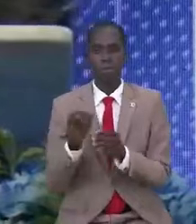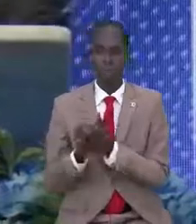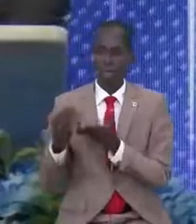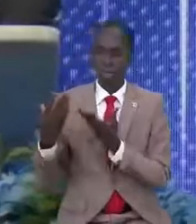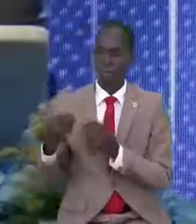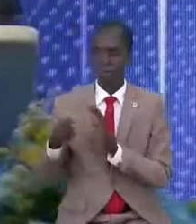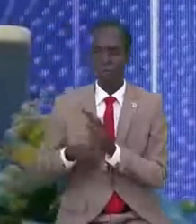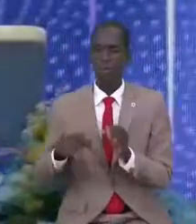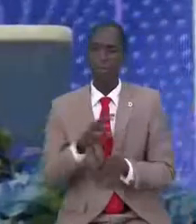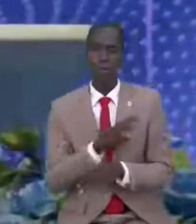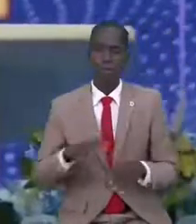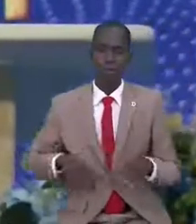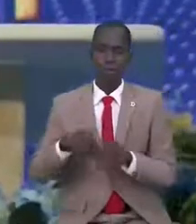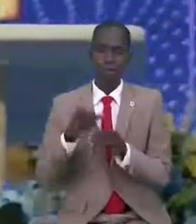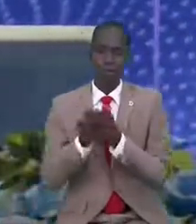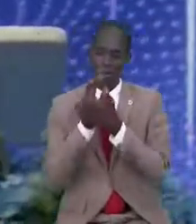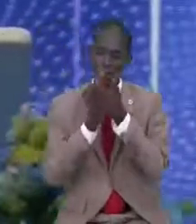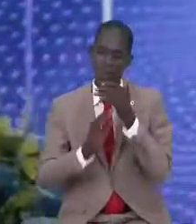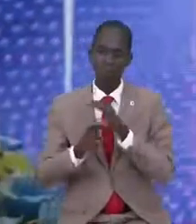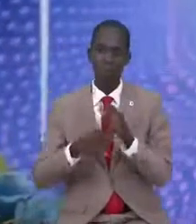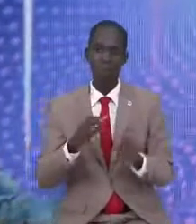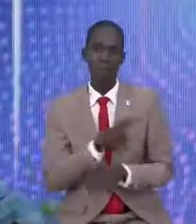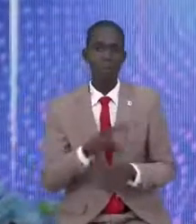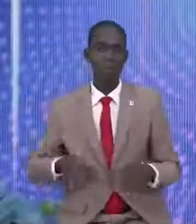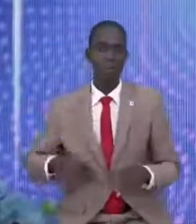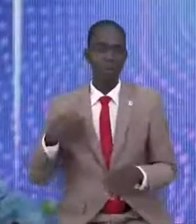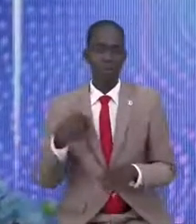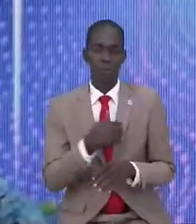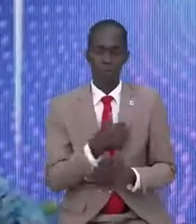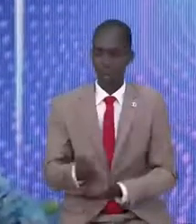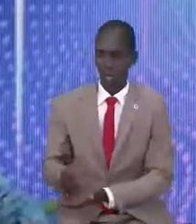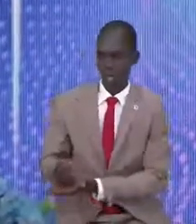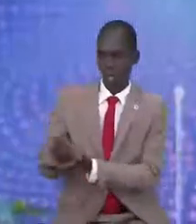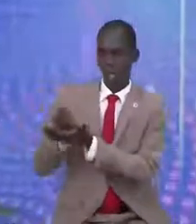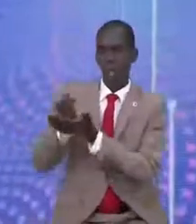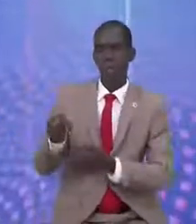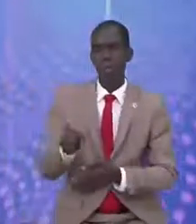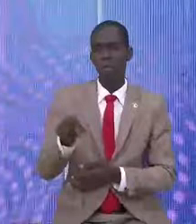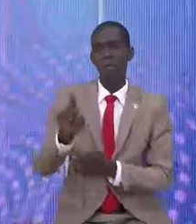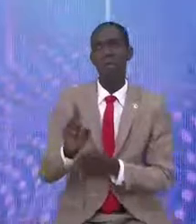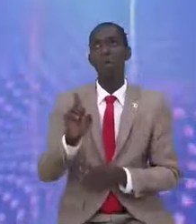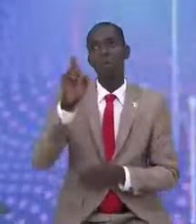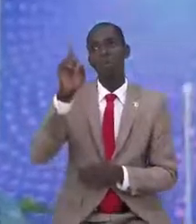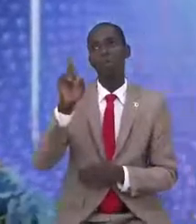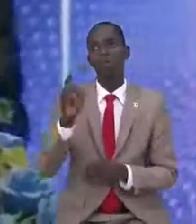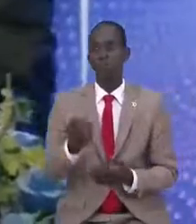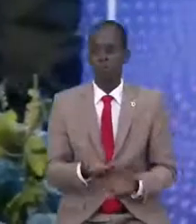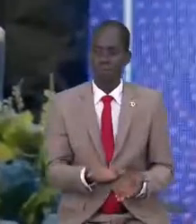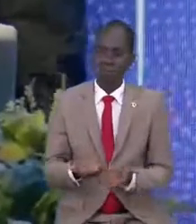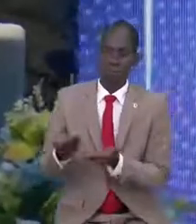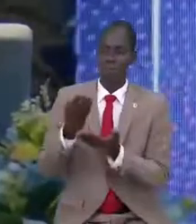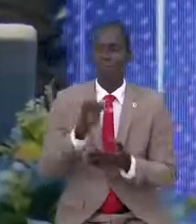de Christ, dans cette humilité de Christ, nous les aidons à se relever. Porter